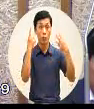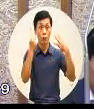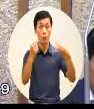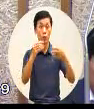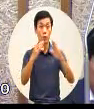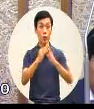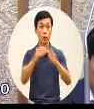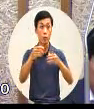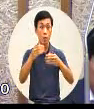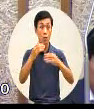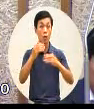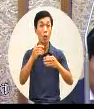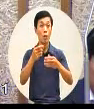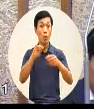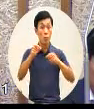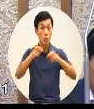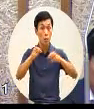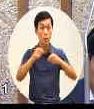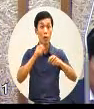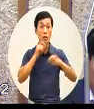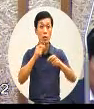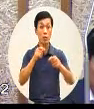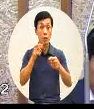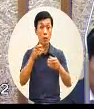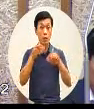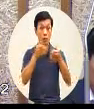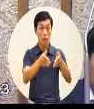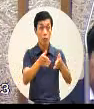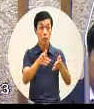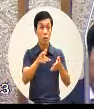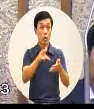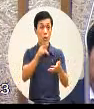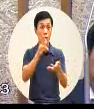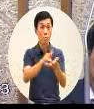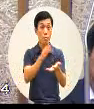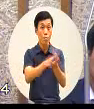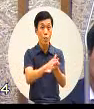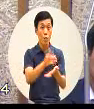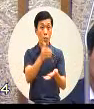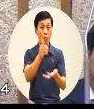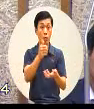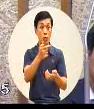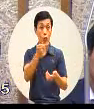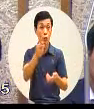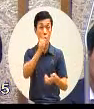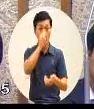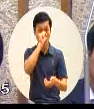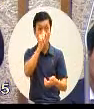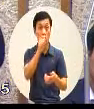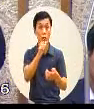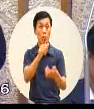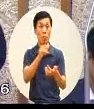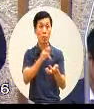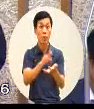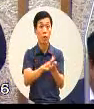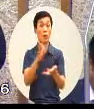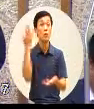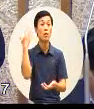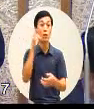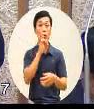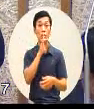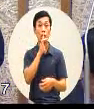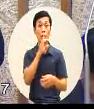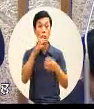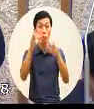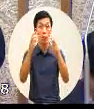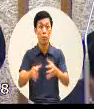范的是属于一直采购最有利标。 嗯。 啊，东车时，在我了解啦哈，在我了解东车时，台中唔知有